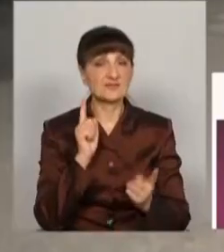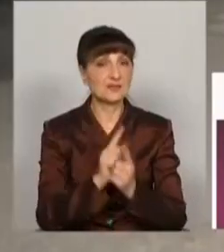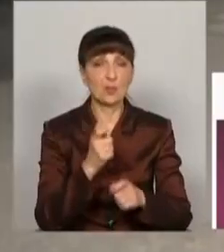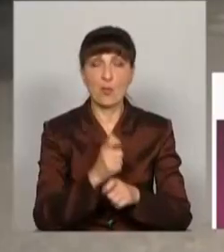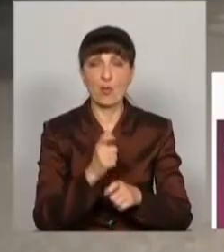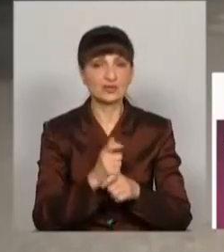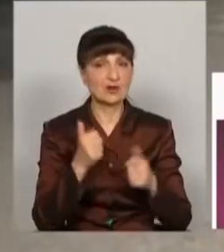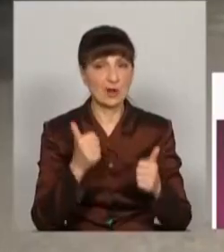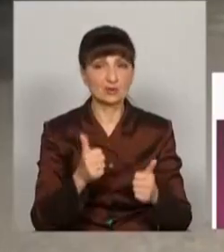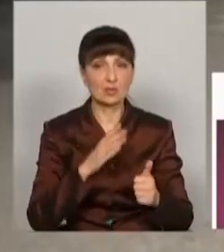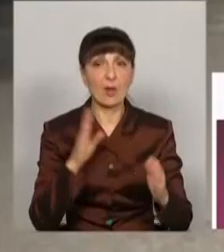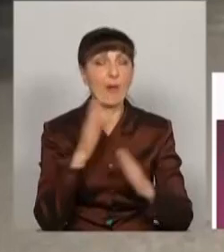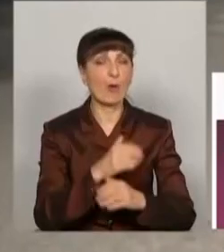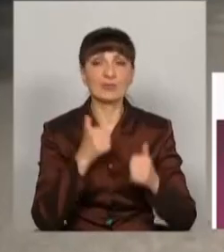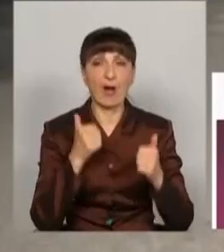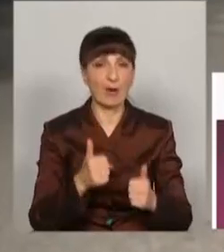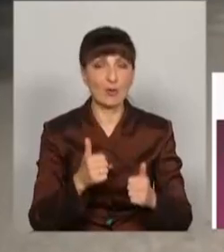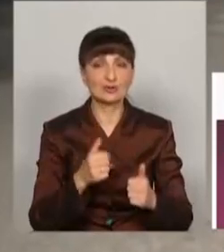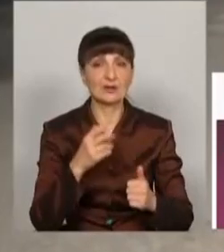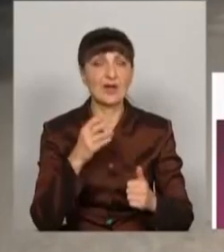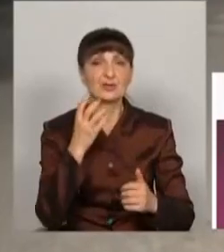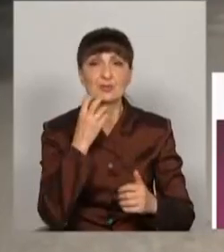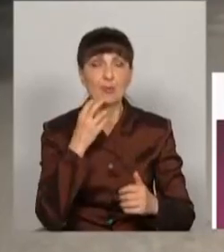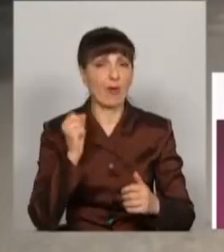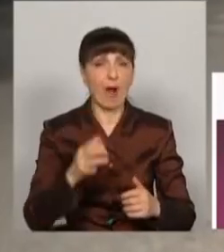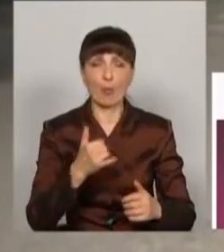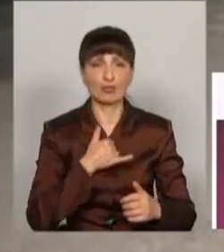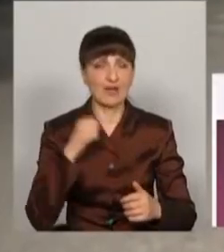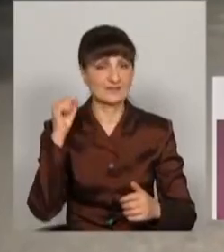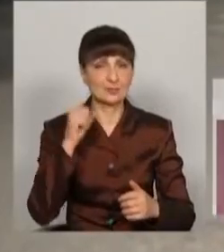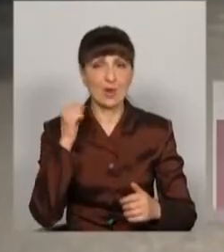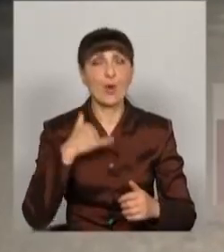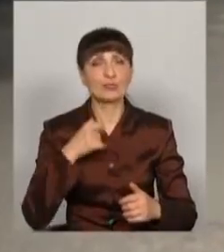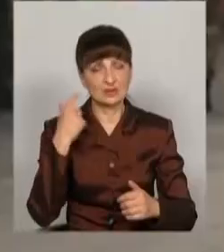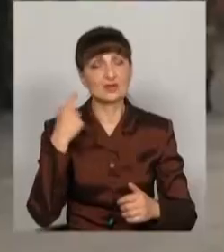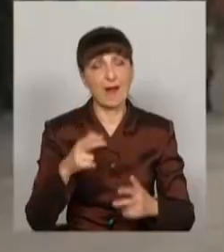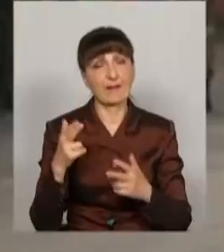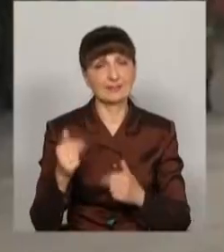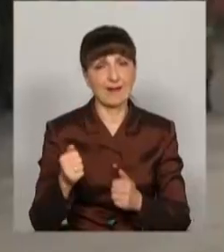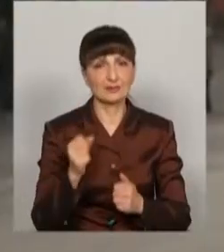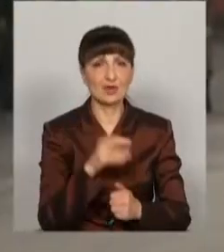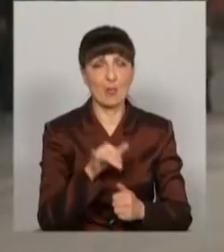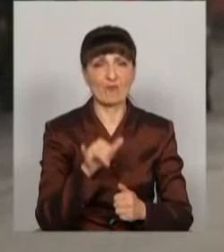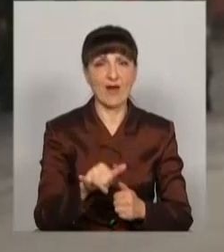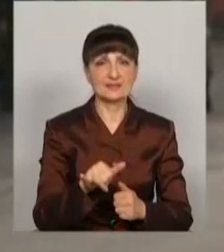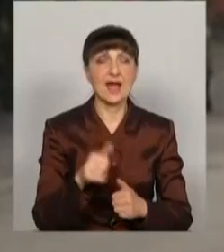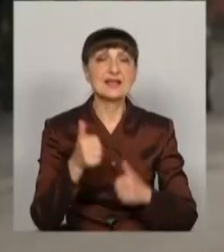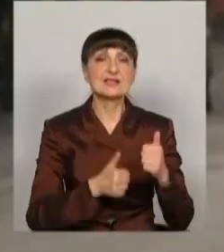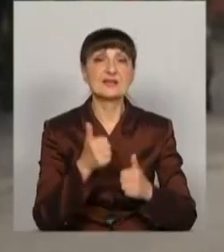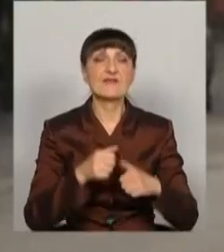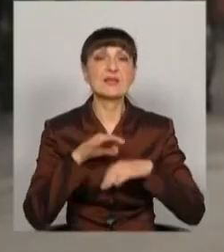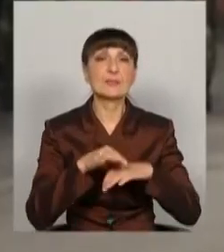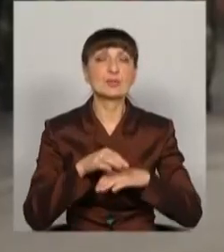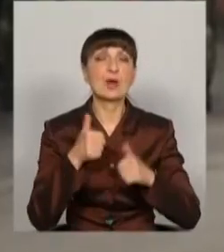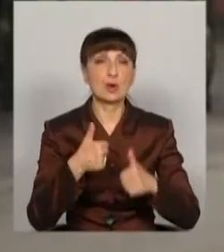добродушно, была хорошая погода, очень жарко, тепло, такая же, как и у нас. У нас чуть-чуть пожарче. Надеюсь, как бы соревнования пройдут очень